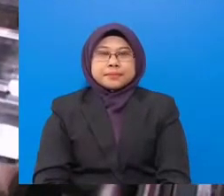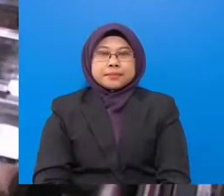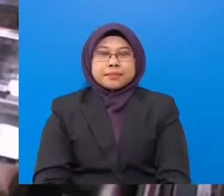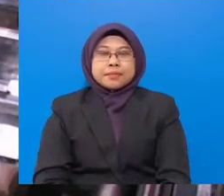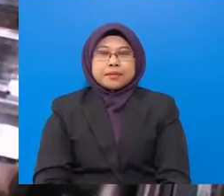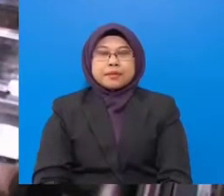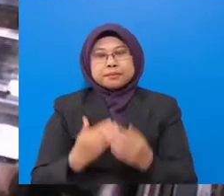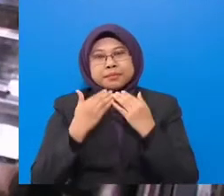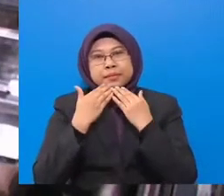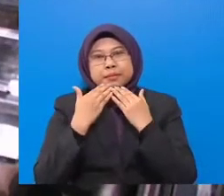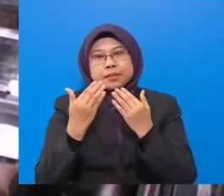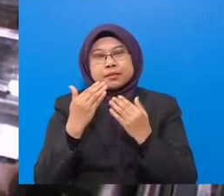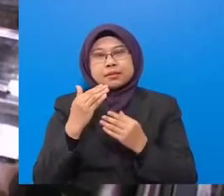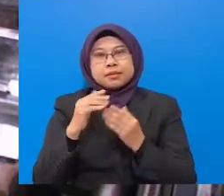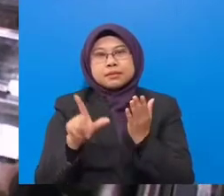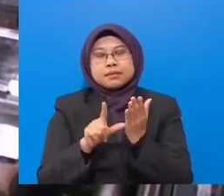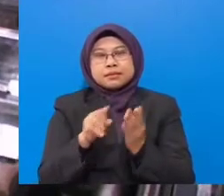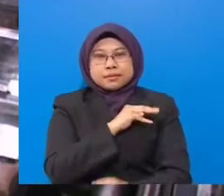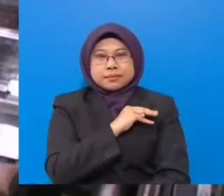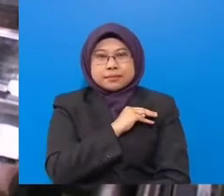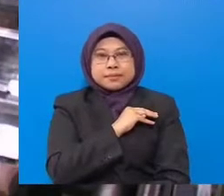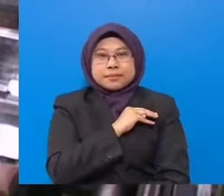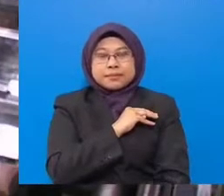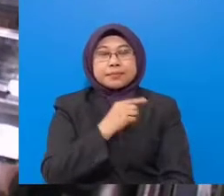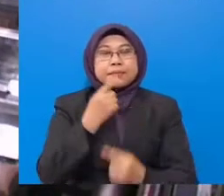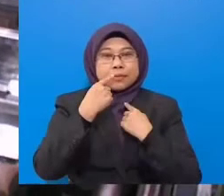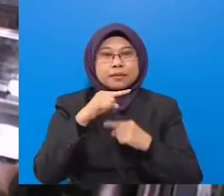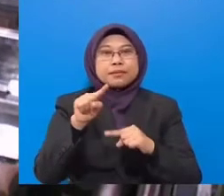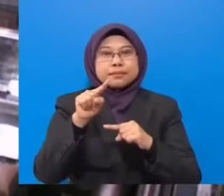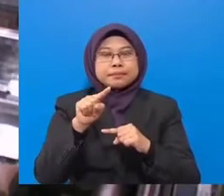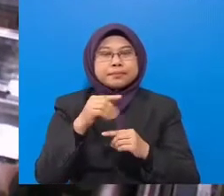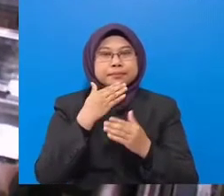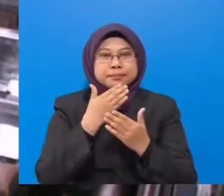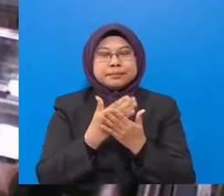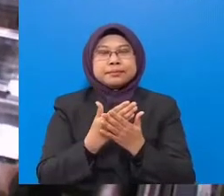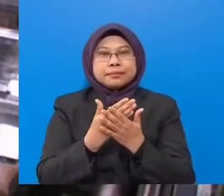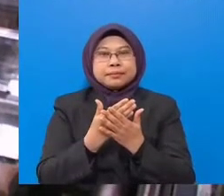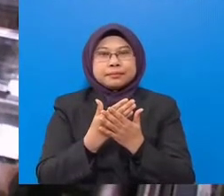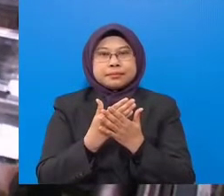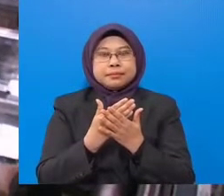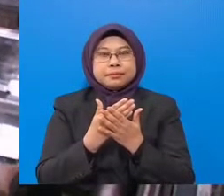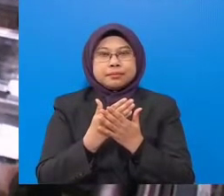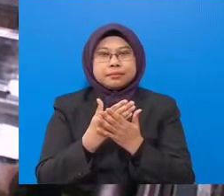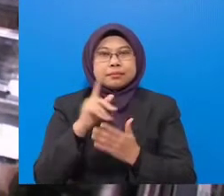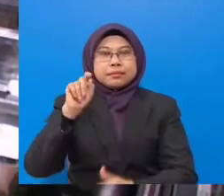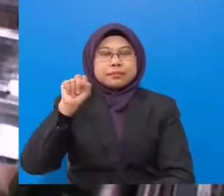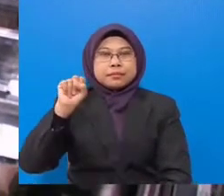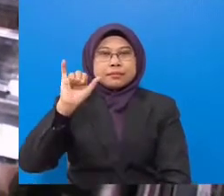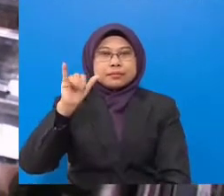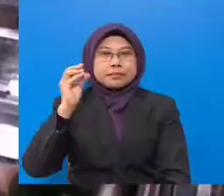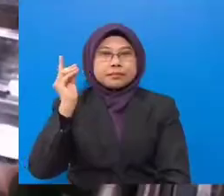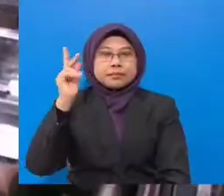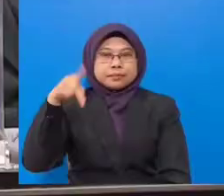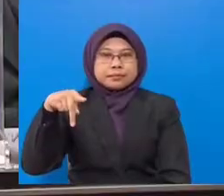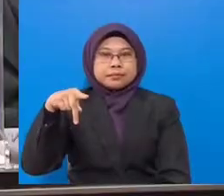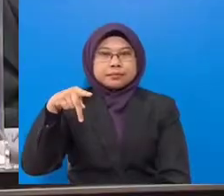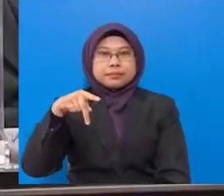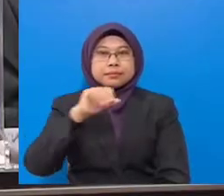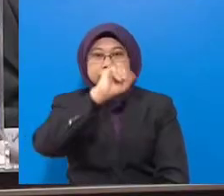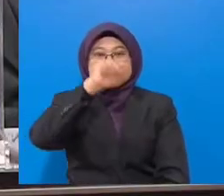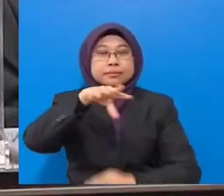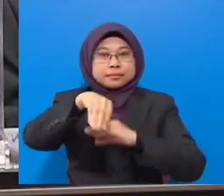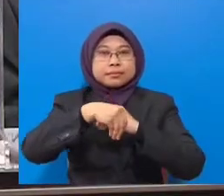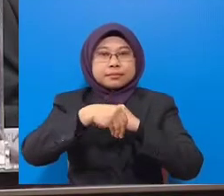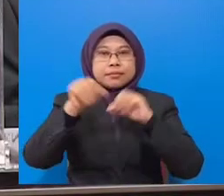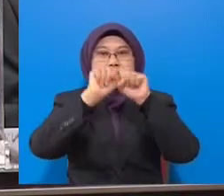terima kasih terima kasih timbalan menteri atas jawaban yang baik tasnya di betul soalan tambahan Saya telah berkaitan